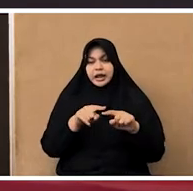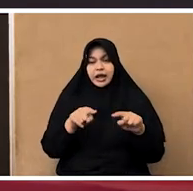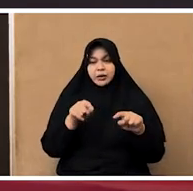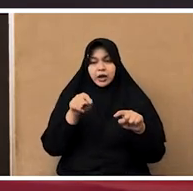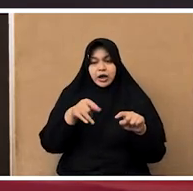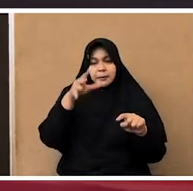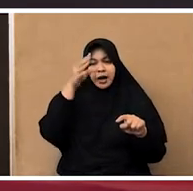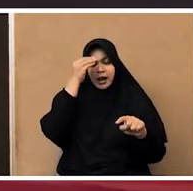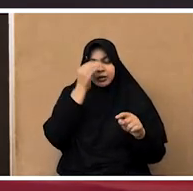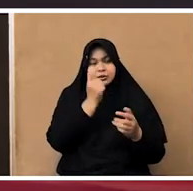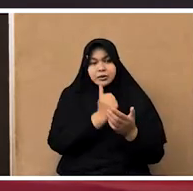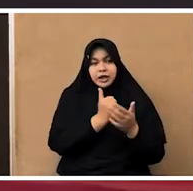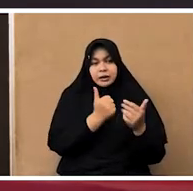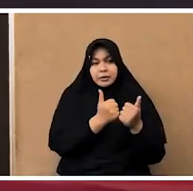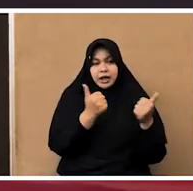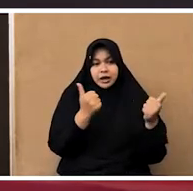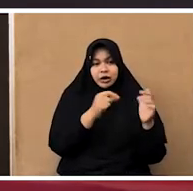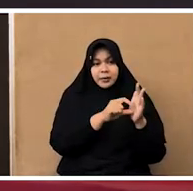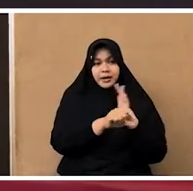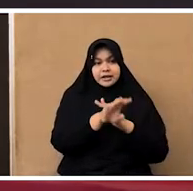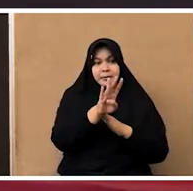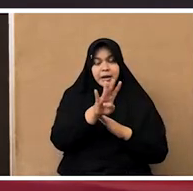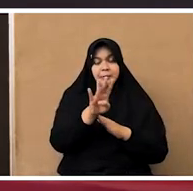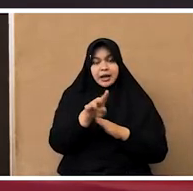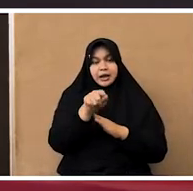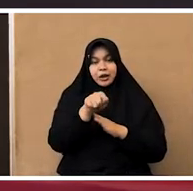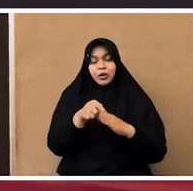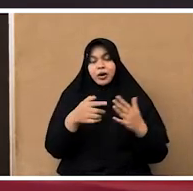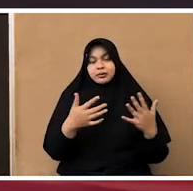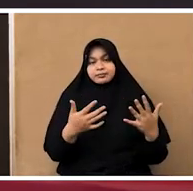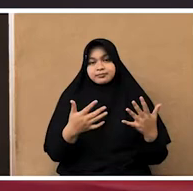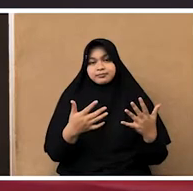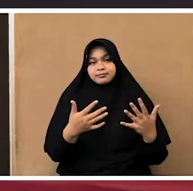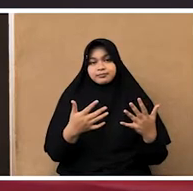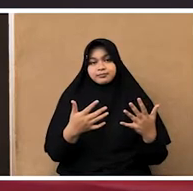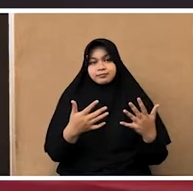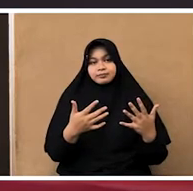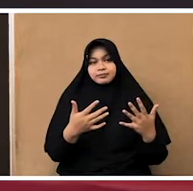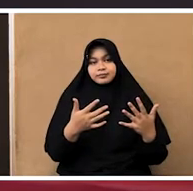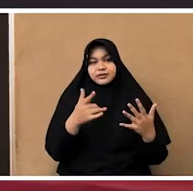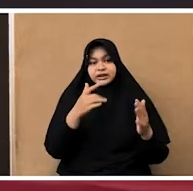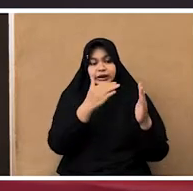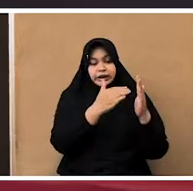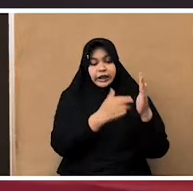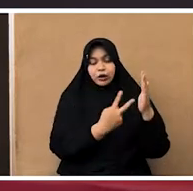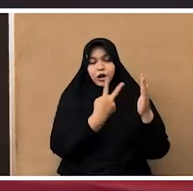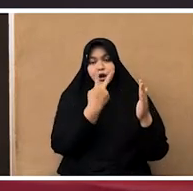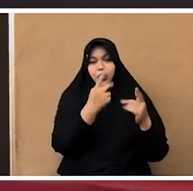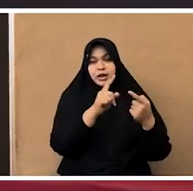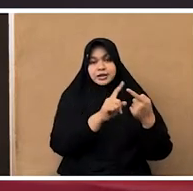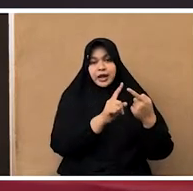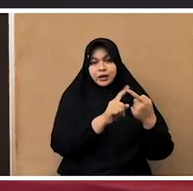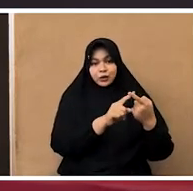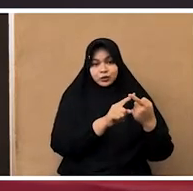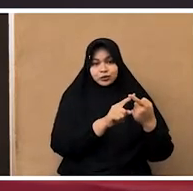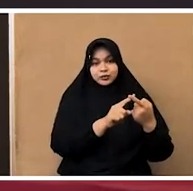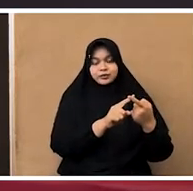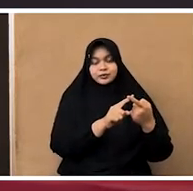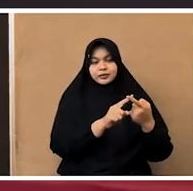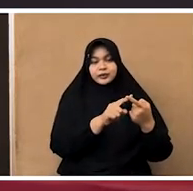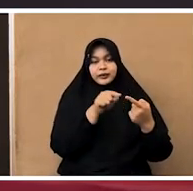dipahami sebetulnya lebih bagus yang di pasal 44 pasal 44 itu kan itu indikatornya 2 1 misalnya